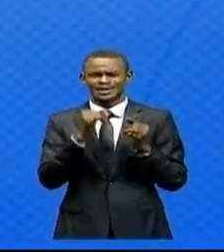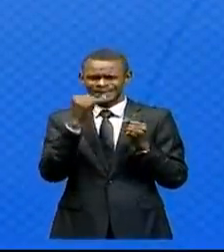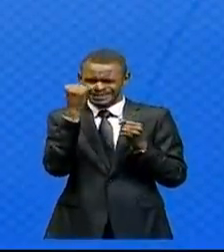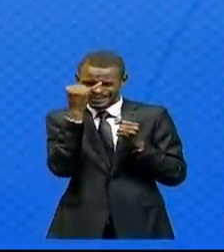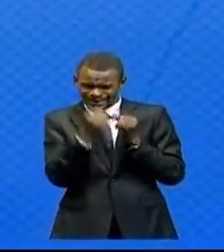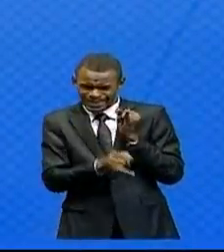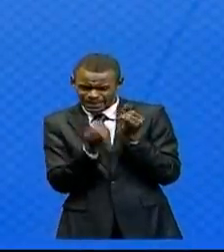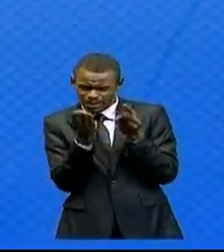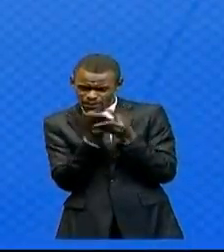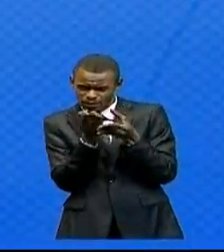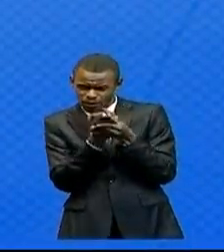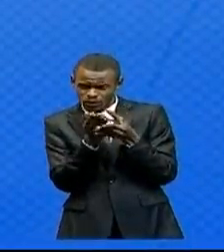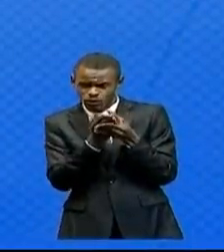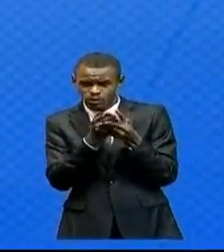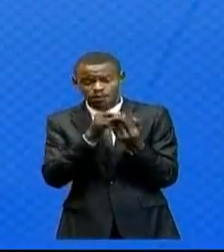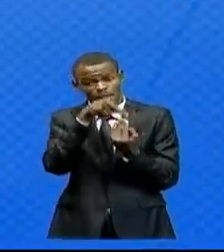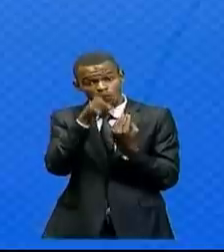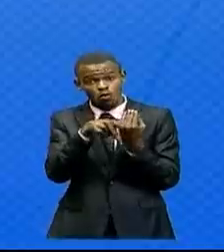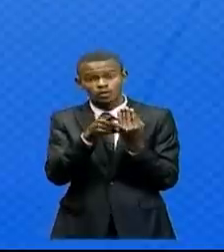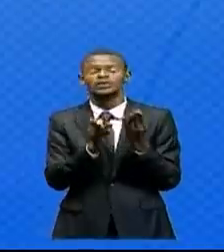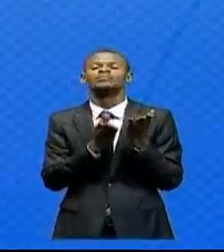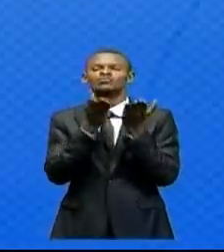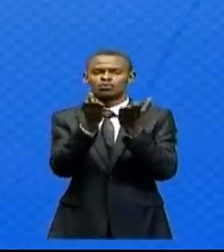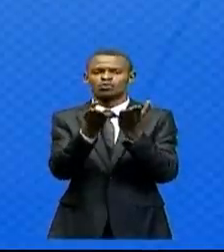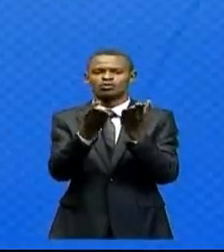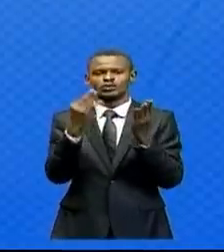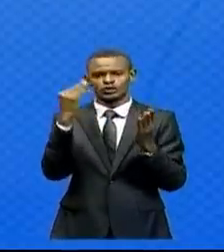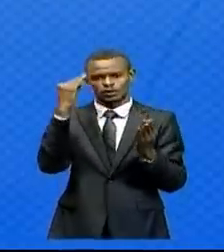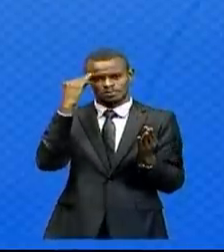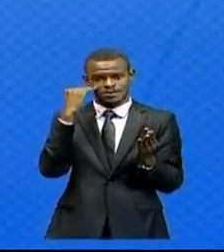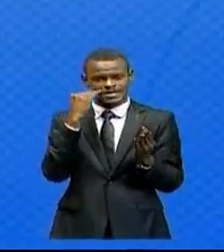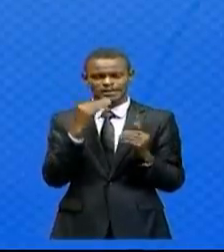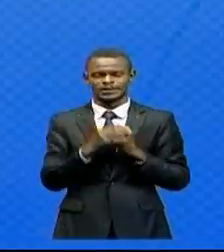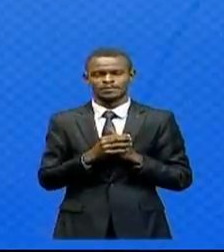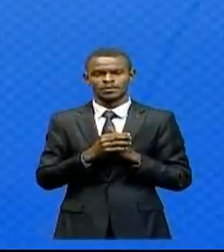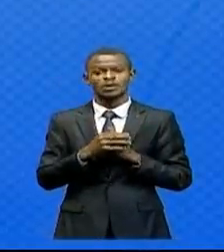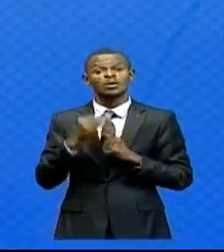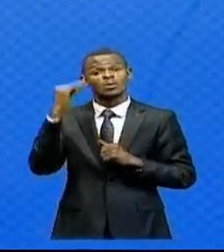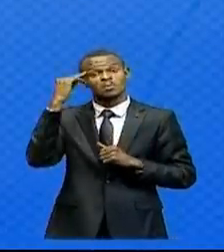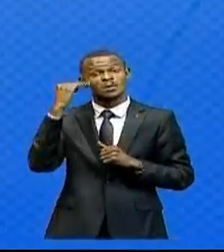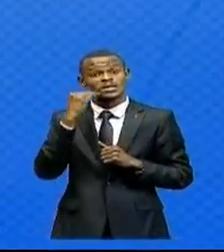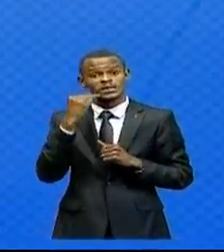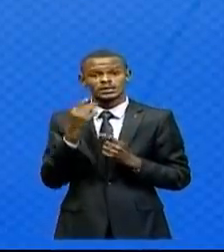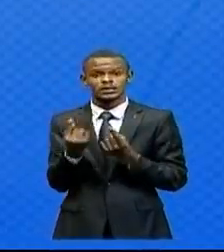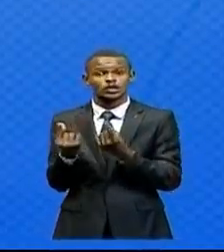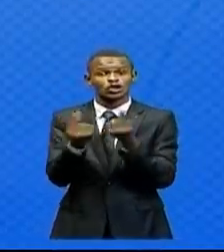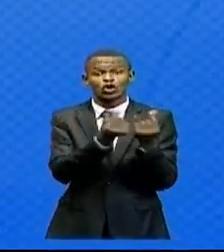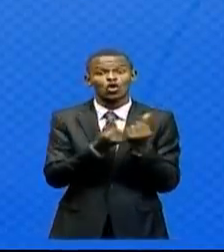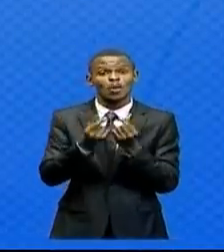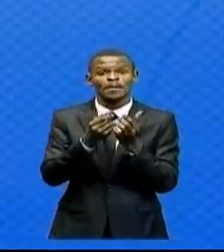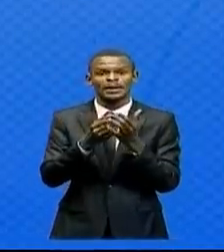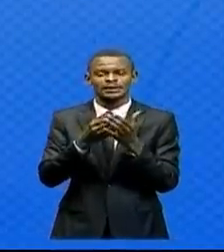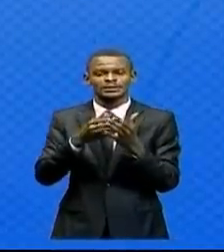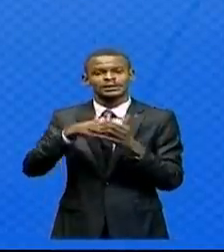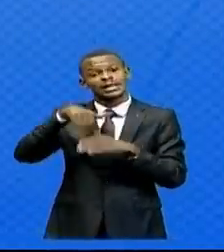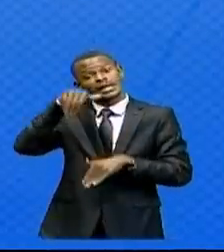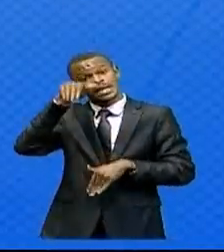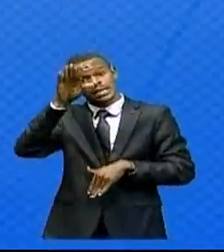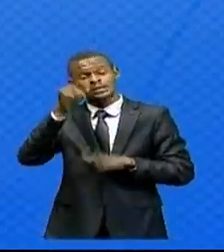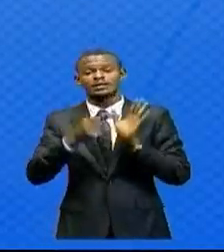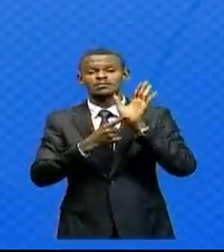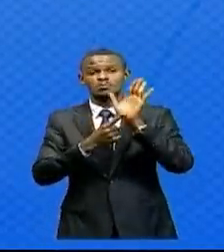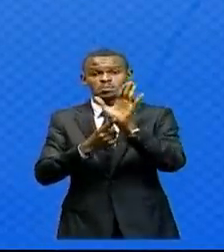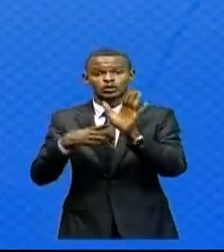au Conseil des ministres de ce jour, le ministre du Commerce extérieur a présenté au Conseil le projet de